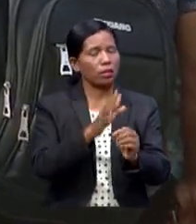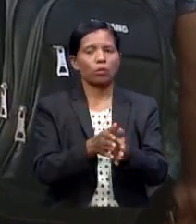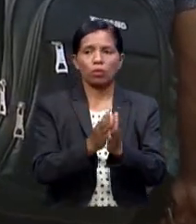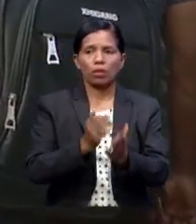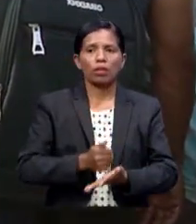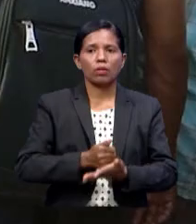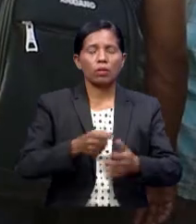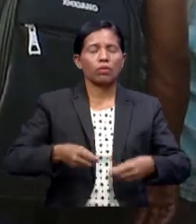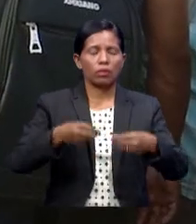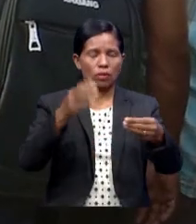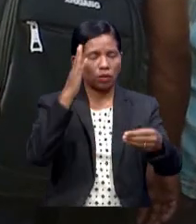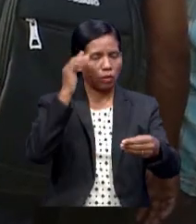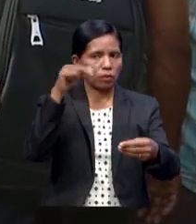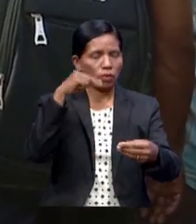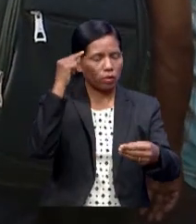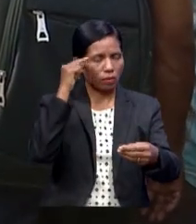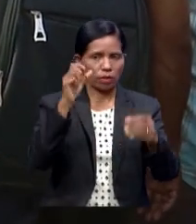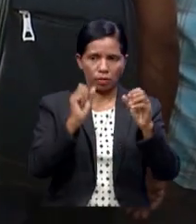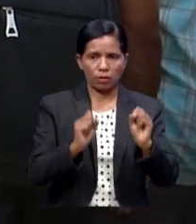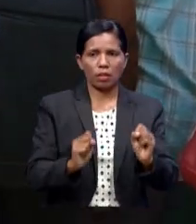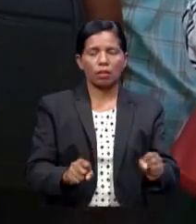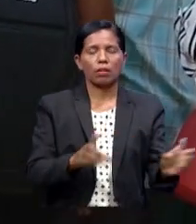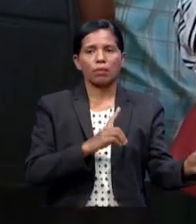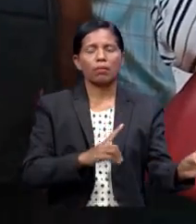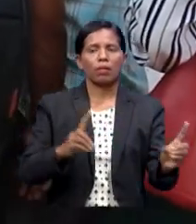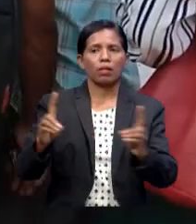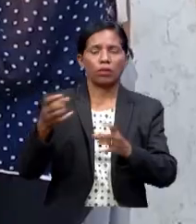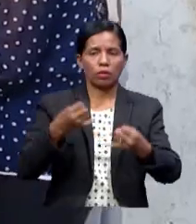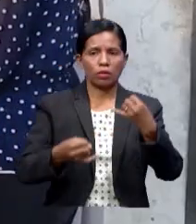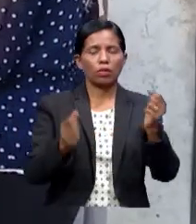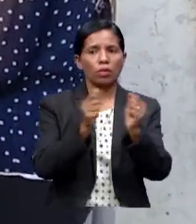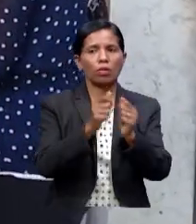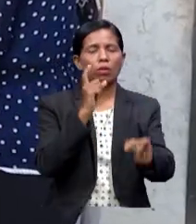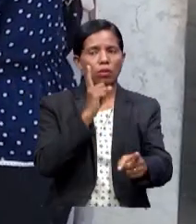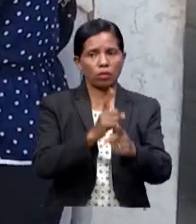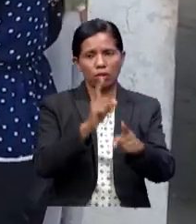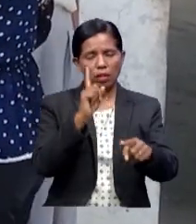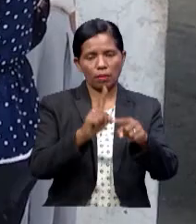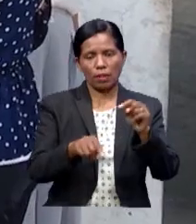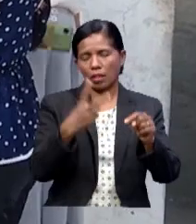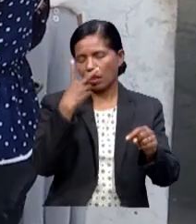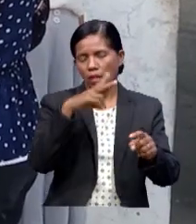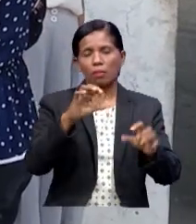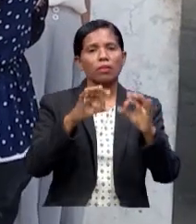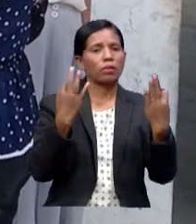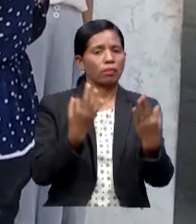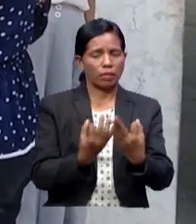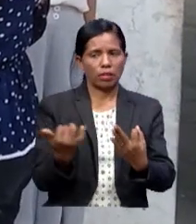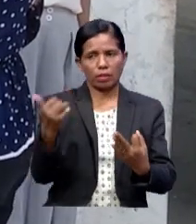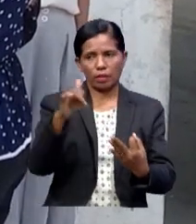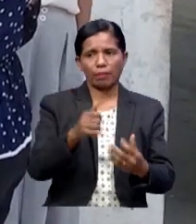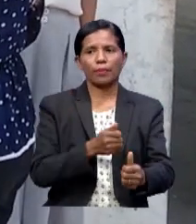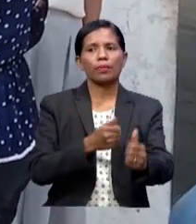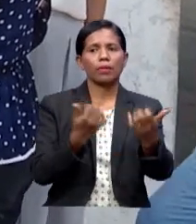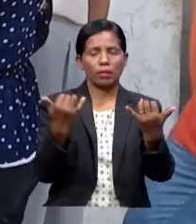atu bele fohanoin ba guvernu atual, atu implementa justisa hololos la bel hare ba familiarismu. Tir Sira dadaung